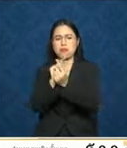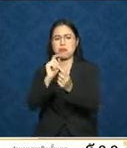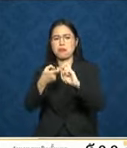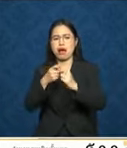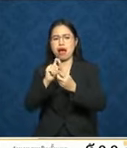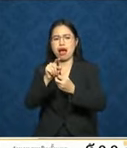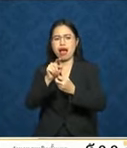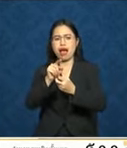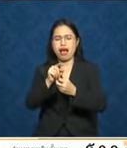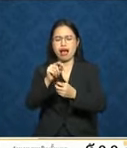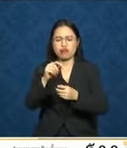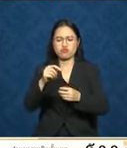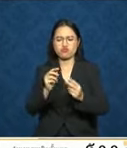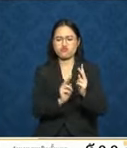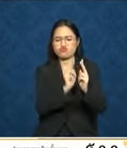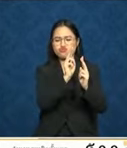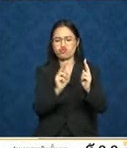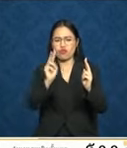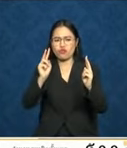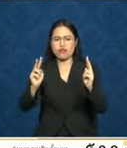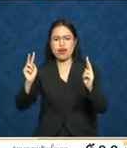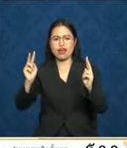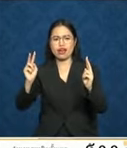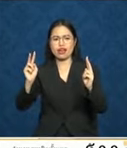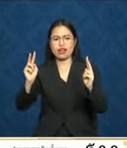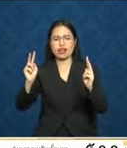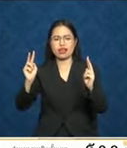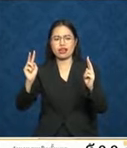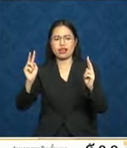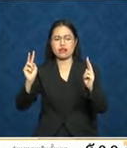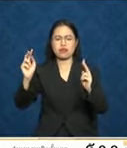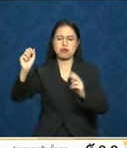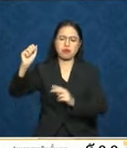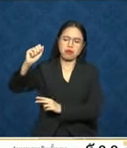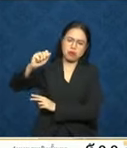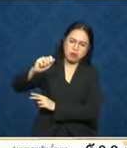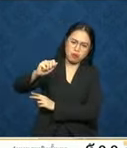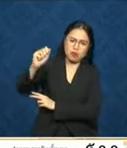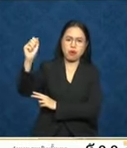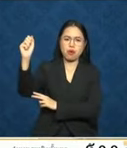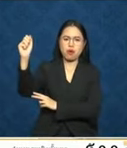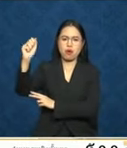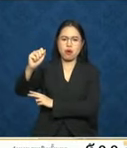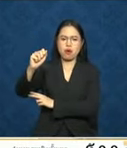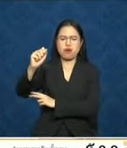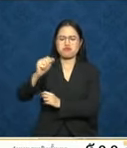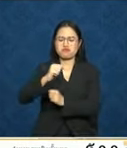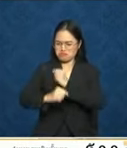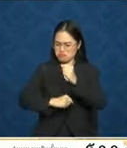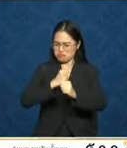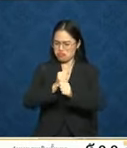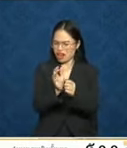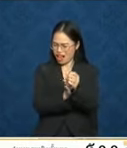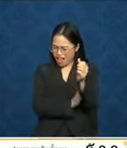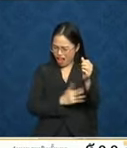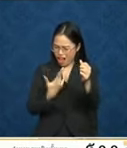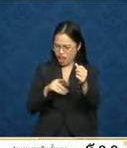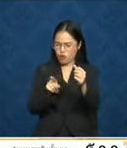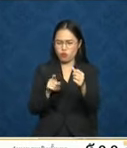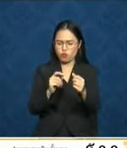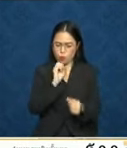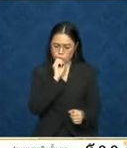าวบ้านได้รับความเดือดร้อนจากเสาไฟฟ้าที่เกิดขึ้นจากการเอ็นเอียงเนี่ยครับมานานหลายปีมีการร้องเรียนไปยังหน่วยงานที่เกี่ยวข้